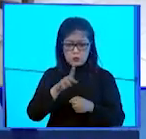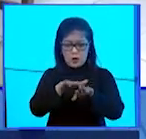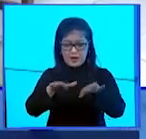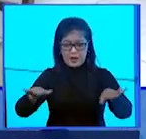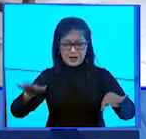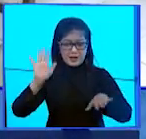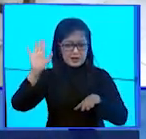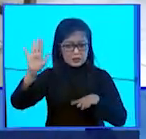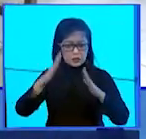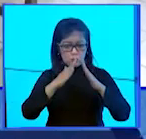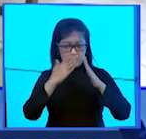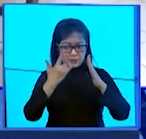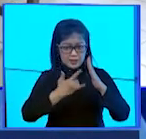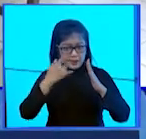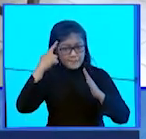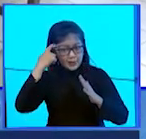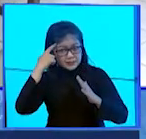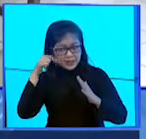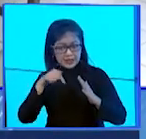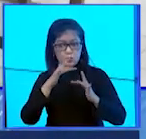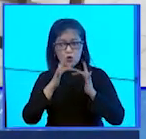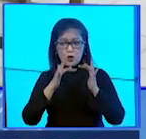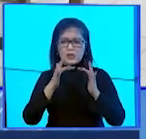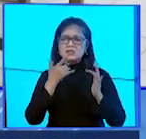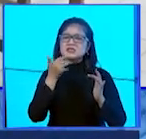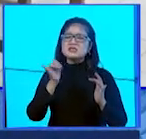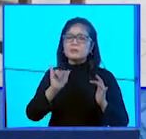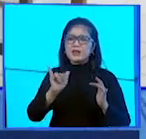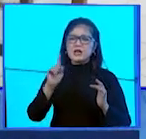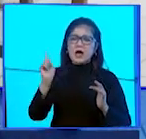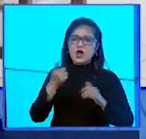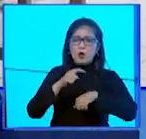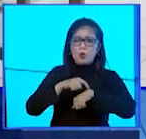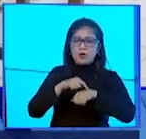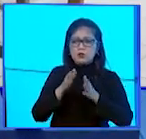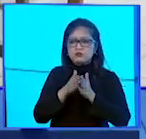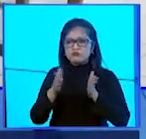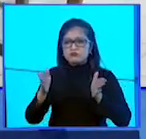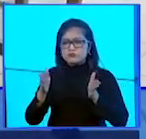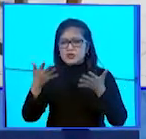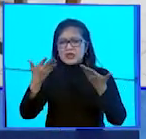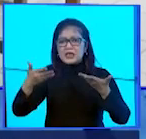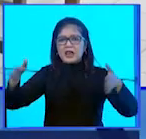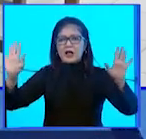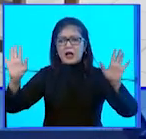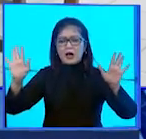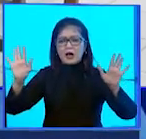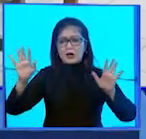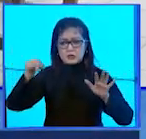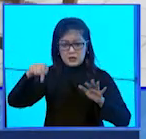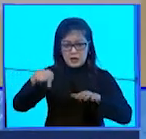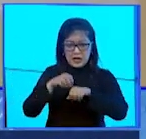kita yang di SD SMP SMA bahkan yang di kuliah selama satu setengah tahun pada mycoffee 19 ini empat dari learning Los kehilangan